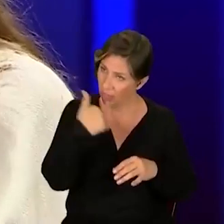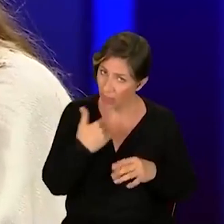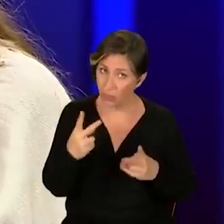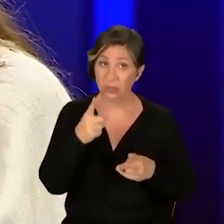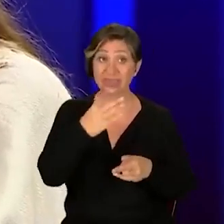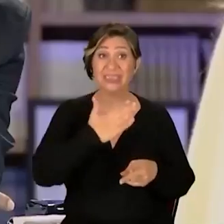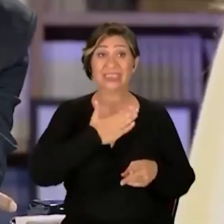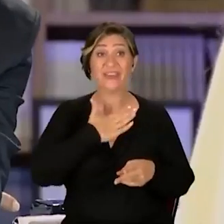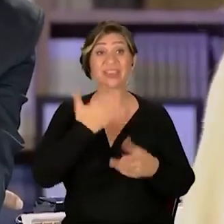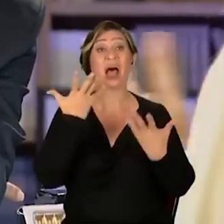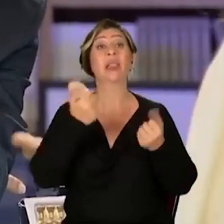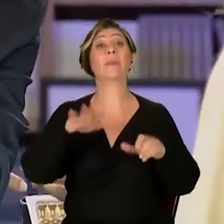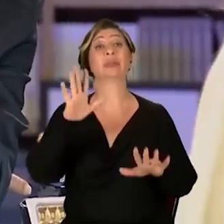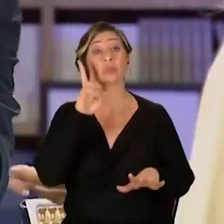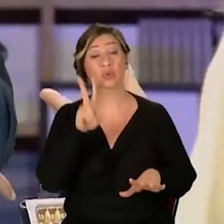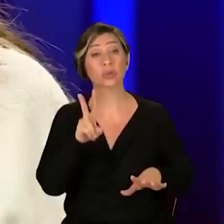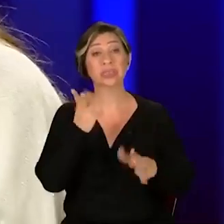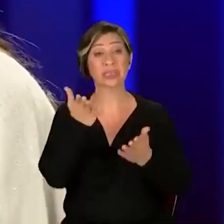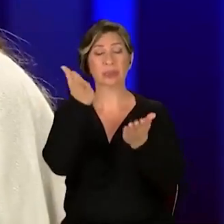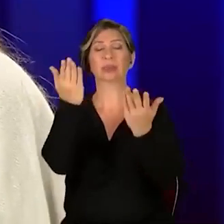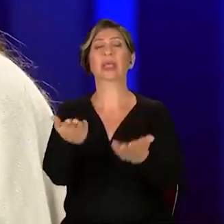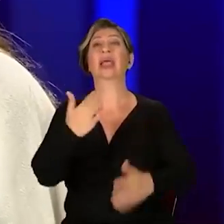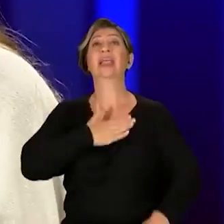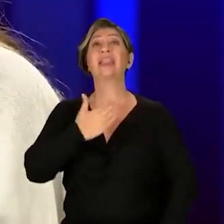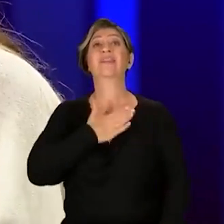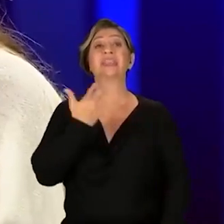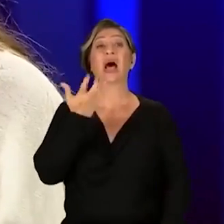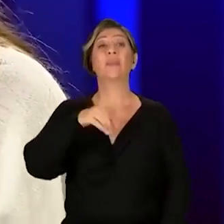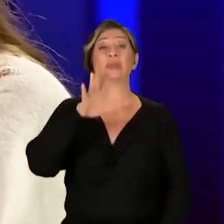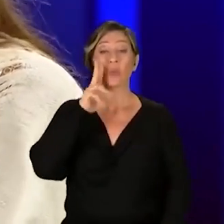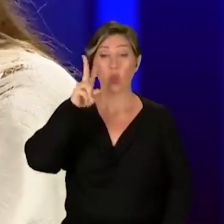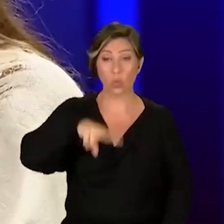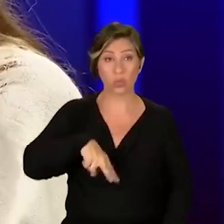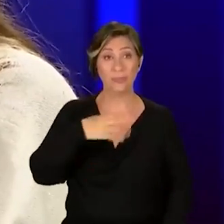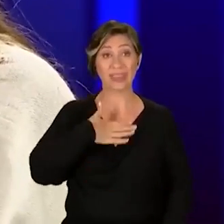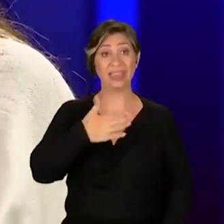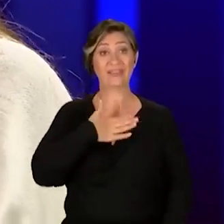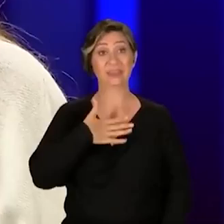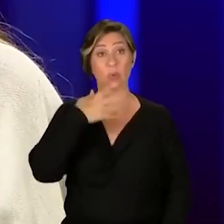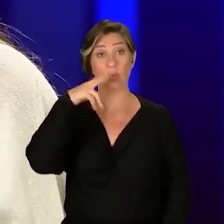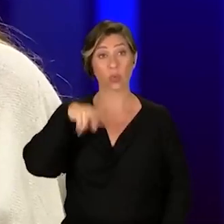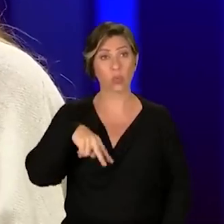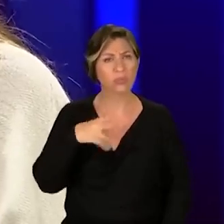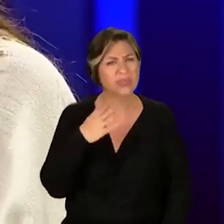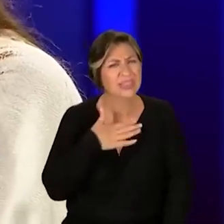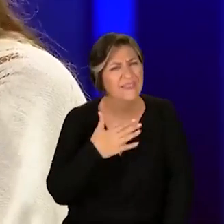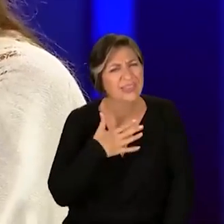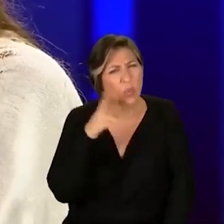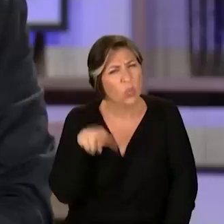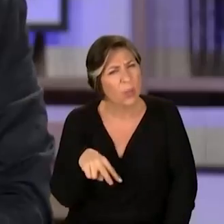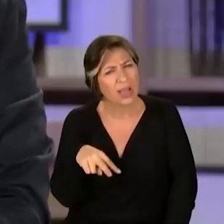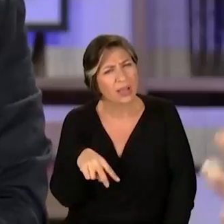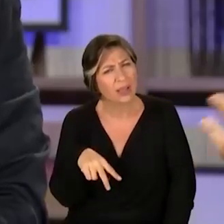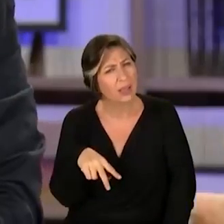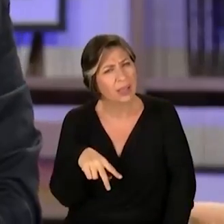onların nefes alamadığını mı görüyorsunuz? Ben onları yatırıp nereye nefes almadıklarını okuyorum ilk başta. Nefesi okuyabiliyorum çünkü bunun eğitimini nefesi alıyorum. Nefesi okuyorsunuz. Evet,